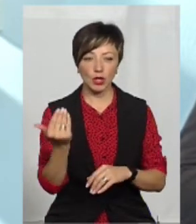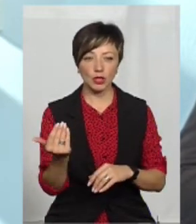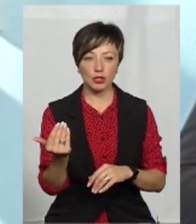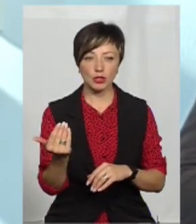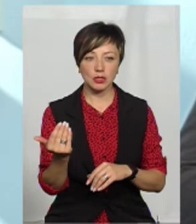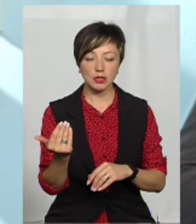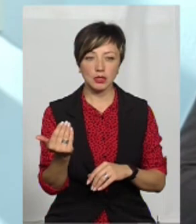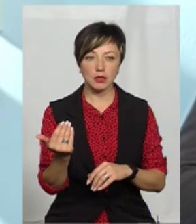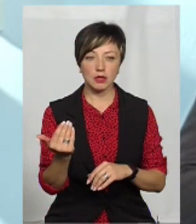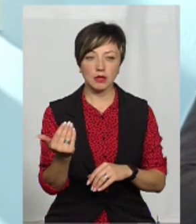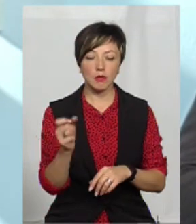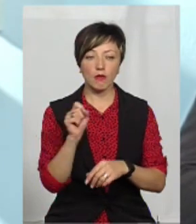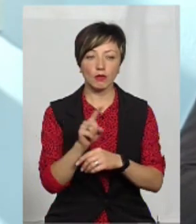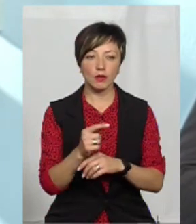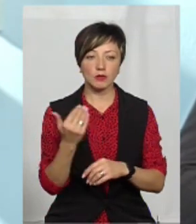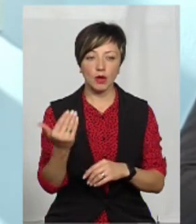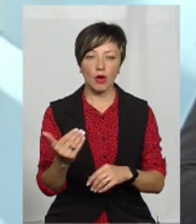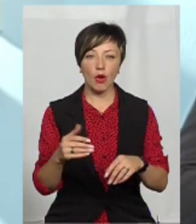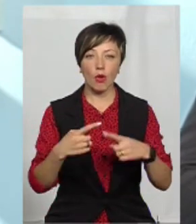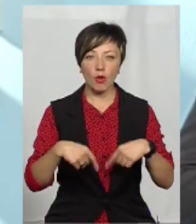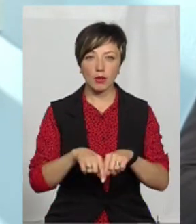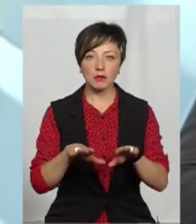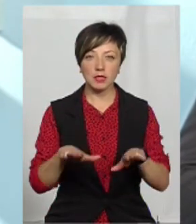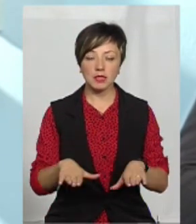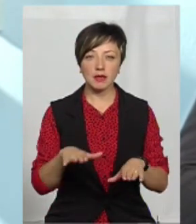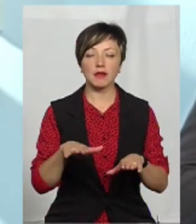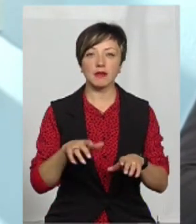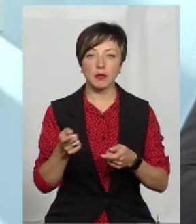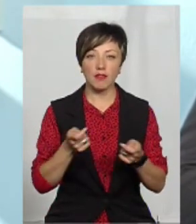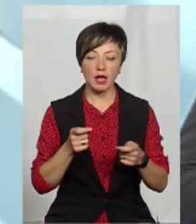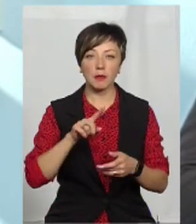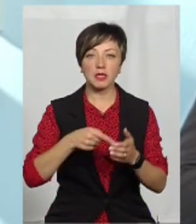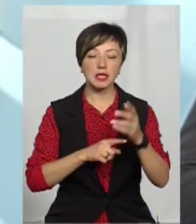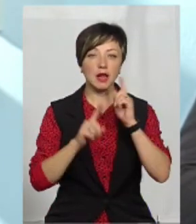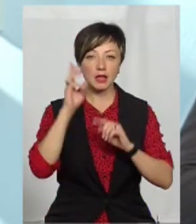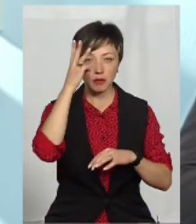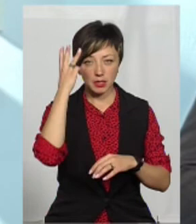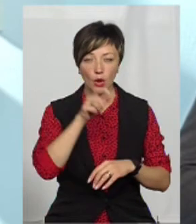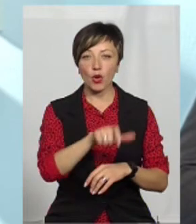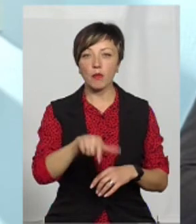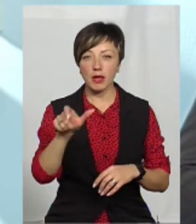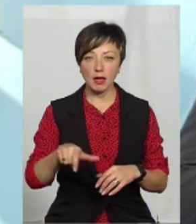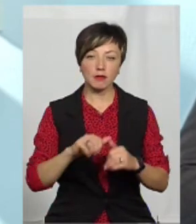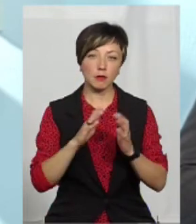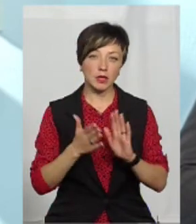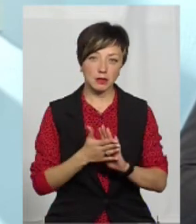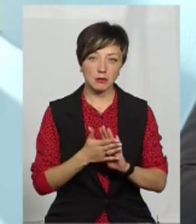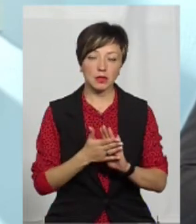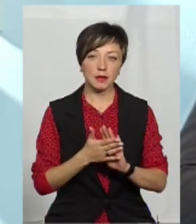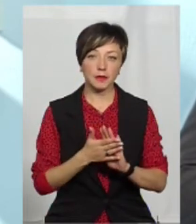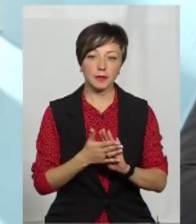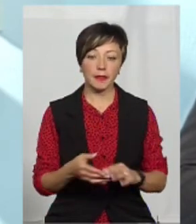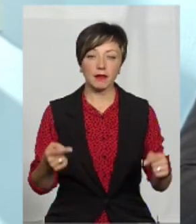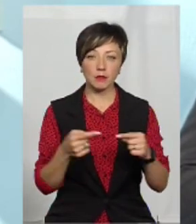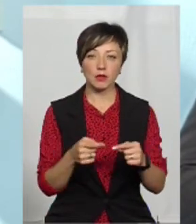належить... В даному випадку повноваження належить органу місцевого самоврядування Хмельницькій міській раді. Громадяни, в принципі, відповідно